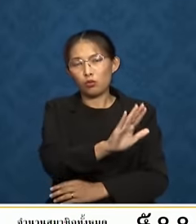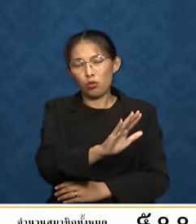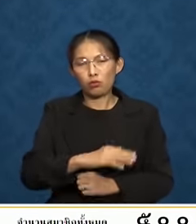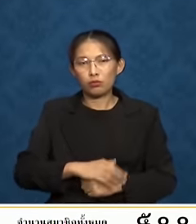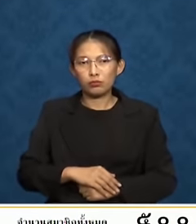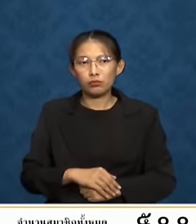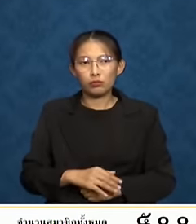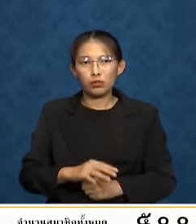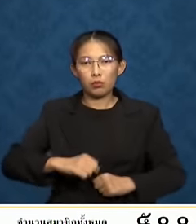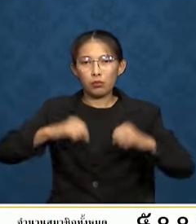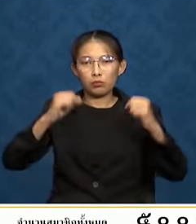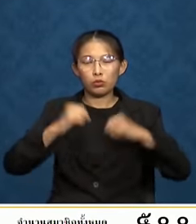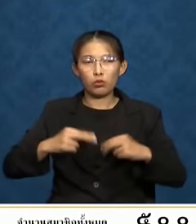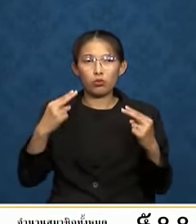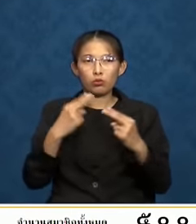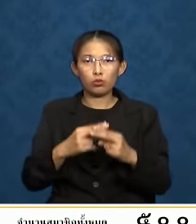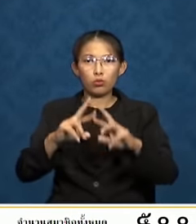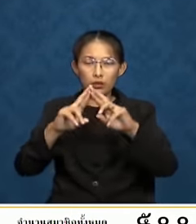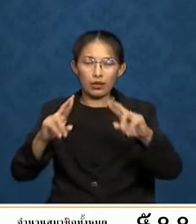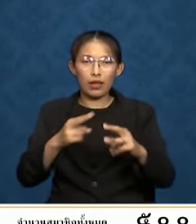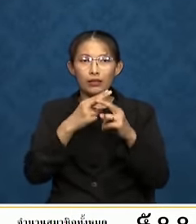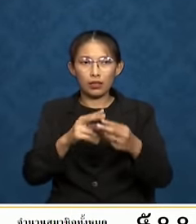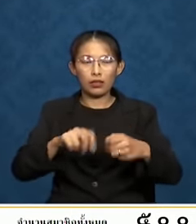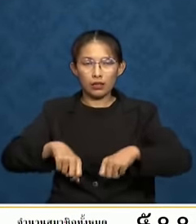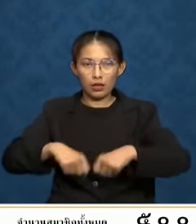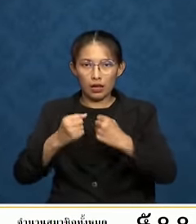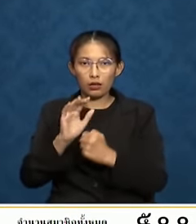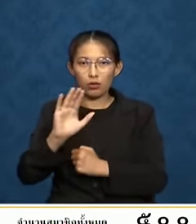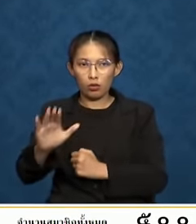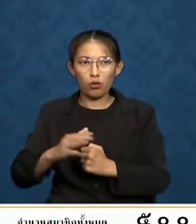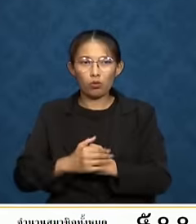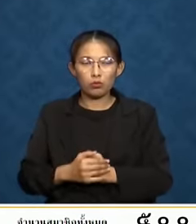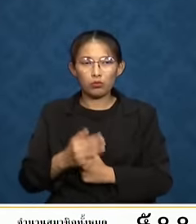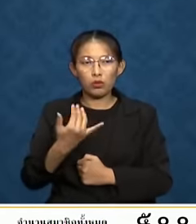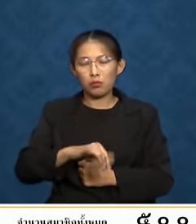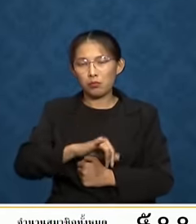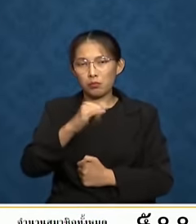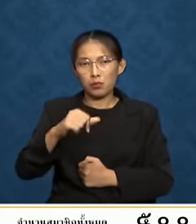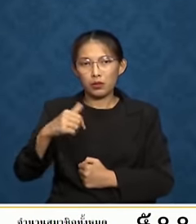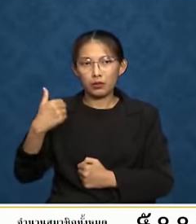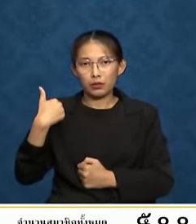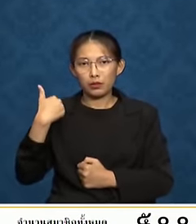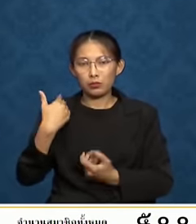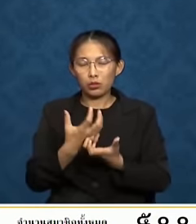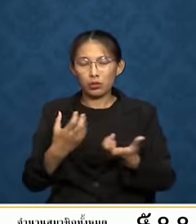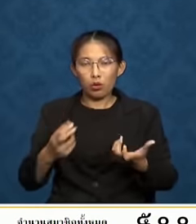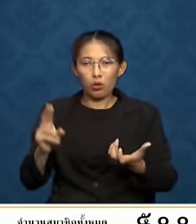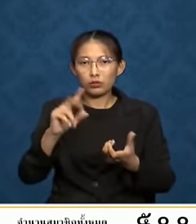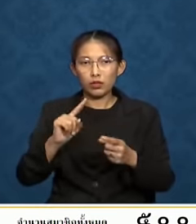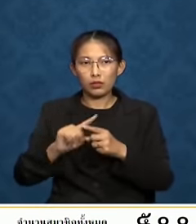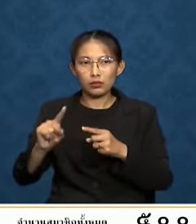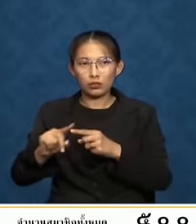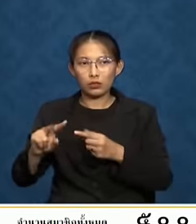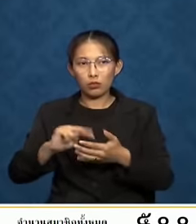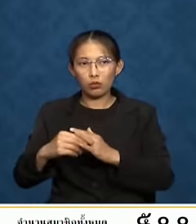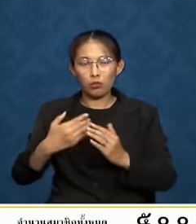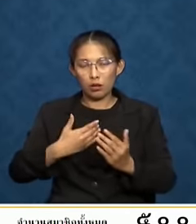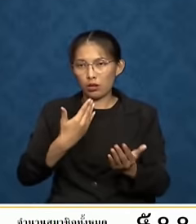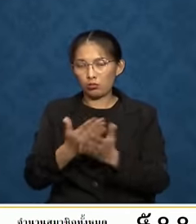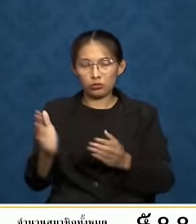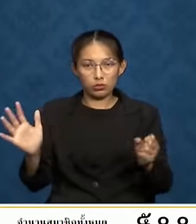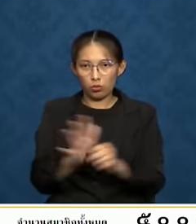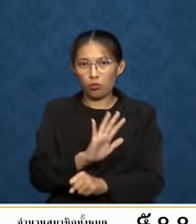ก็ไปตกลงกันกับทางร้านค้าก็หักกันหลายอย่างโดยเฉพาะเรื่องของสิ่งของเครื่องใช้ซึ่งเราก็ไม่ได้ซื้อให้